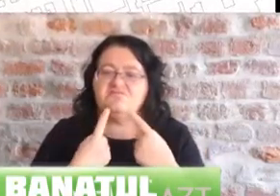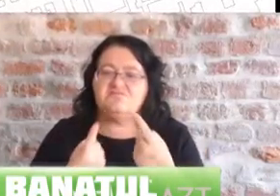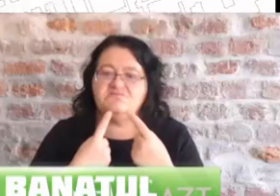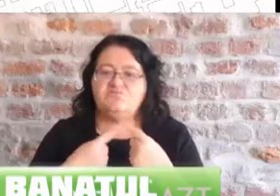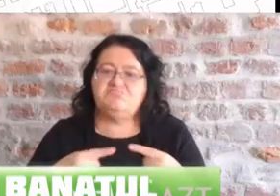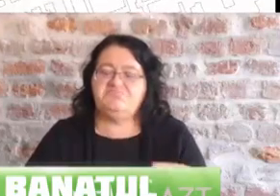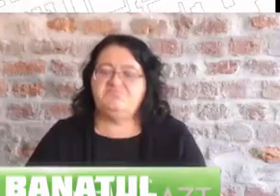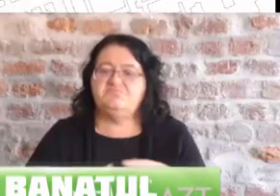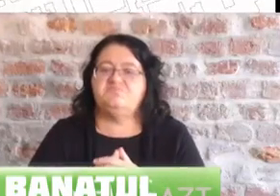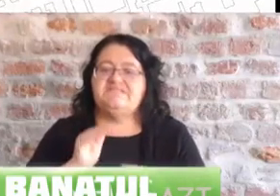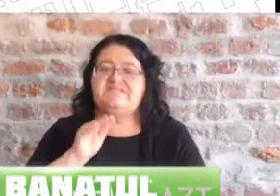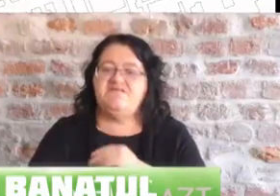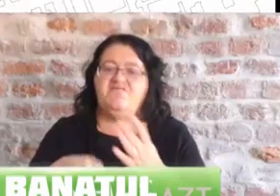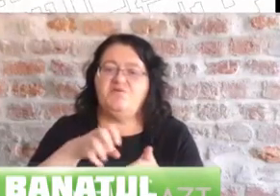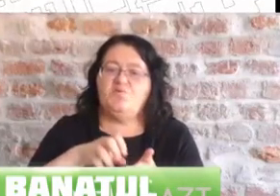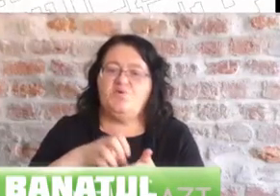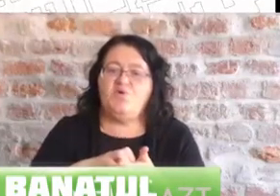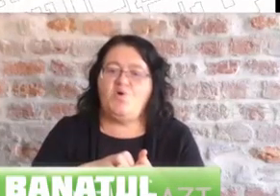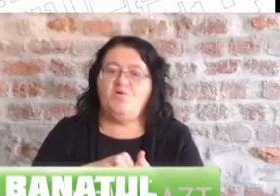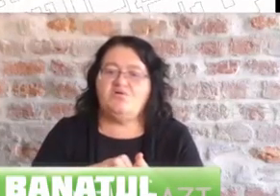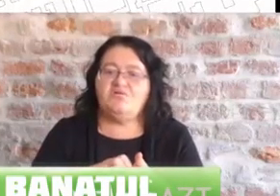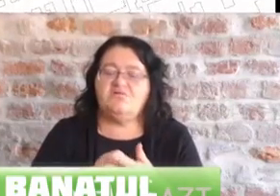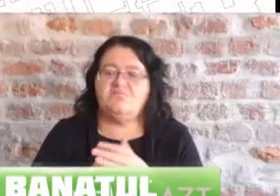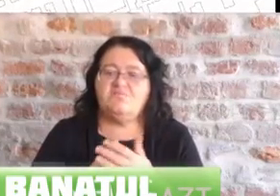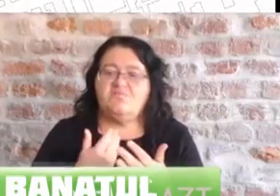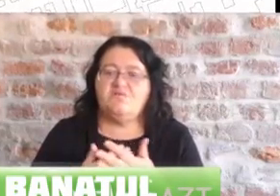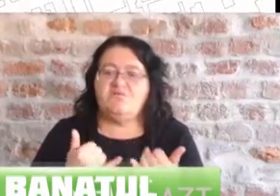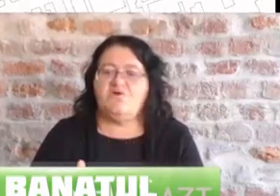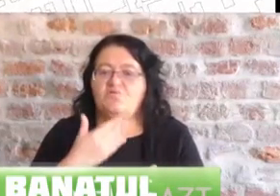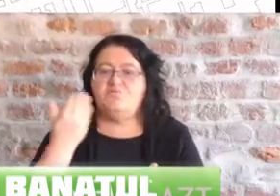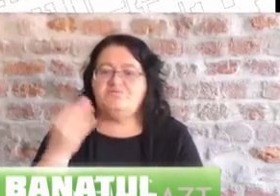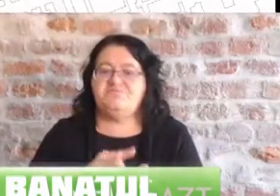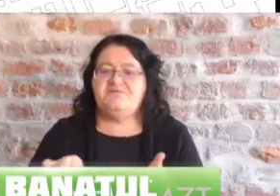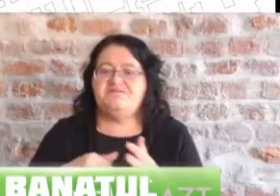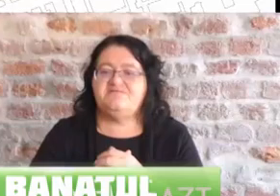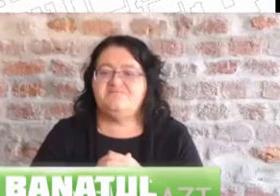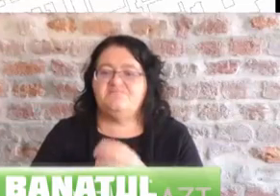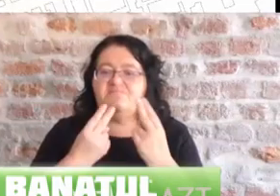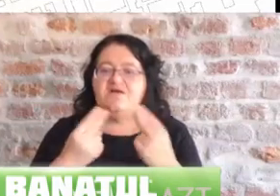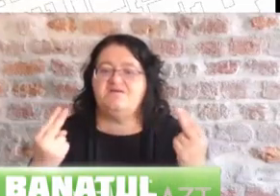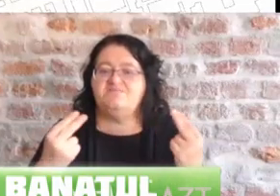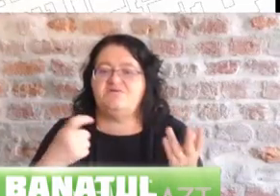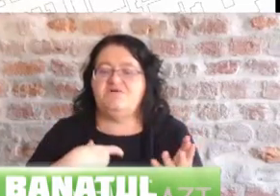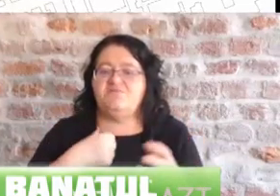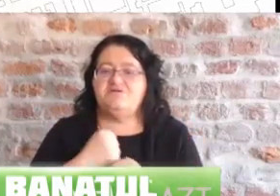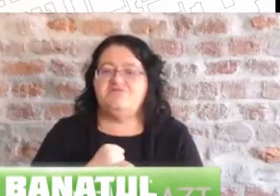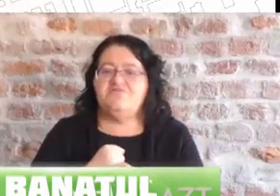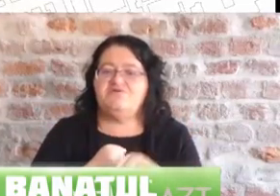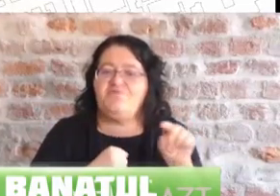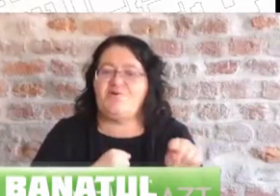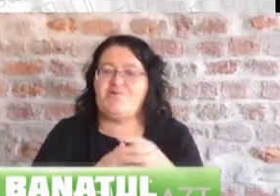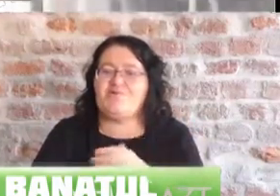dezbateri și așa mai departe, să devine un spațiu al... pentru că acum nu sunt prezenți. Deci expoziția asta am putea să o organizăm acolo.